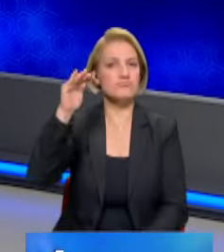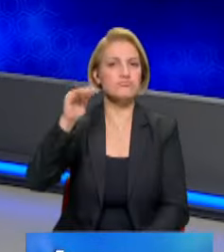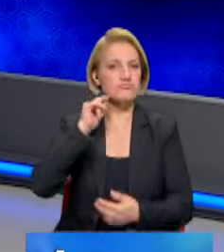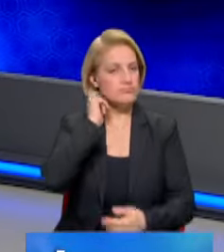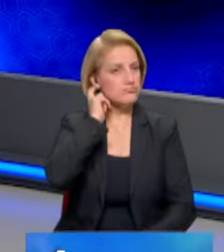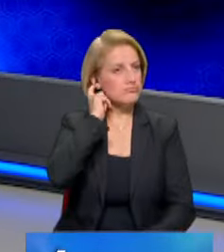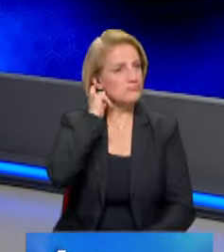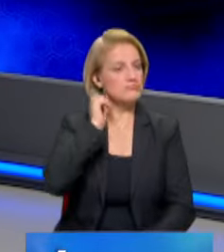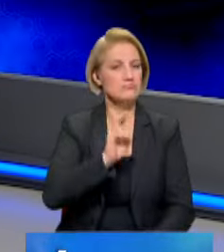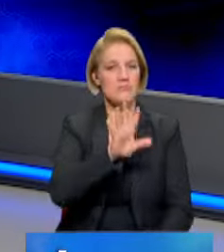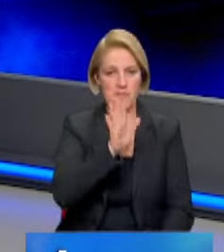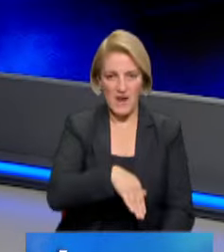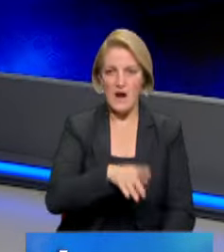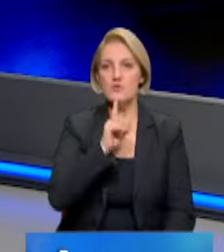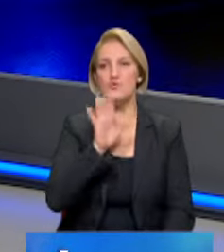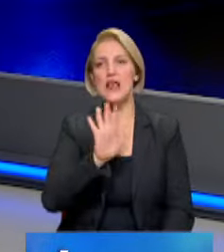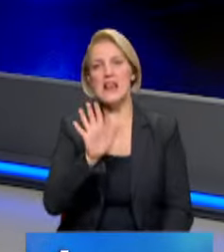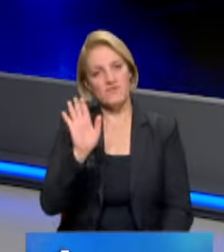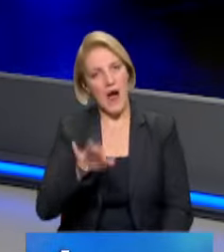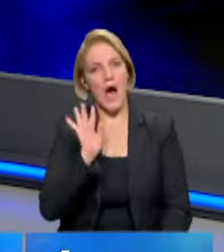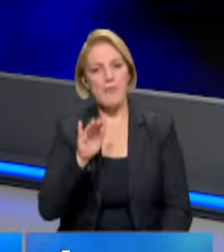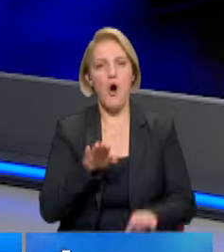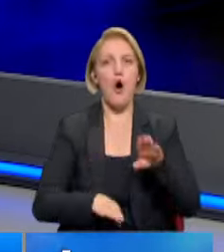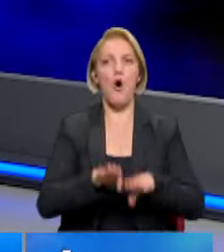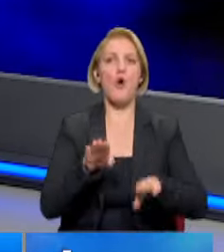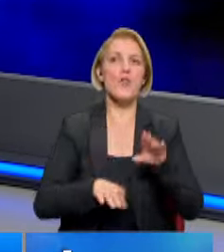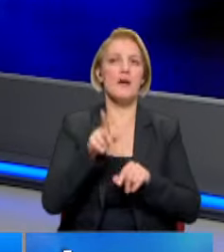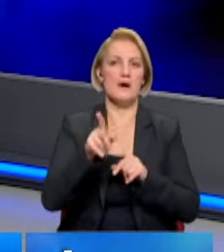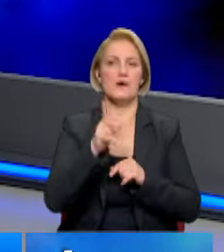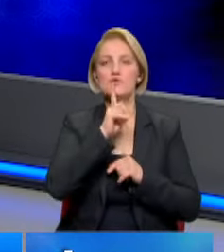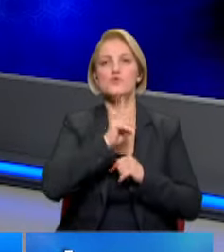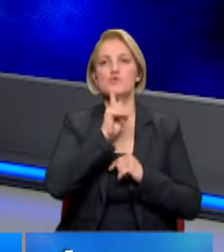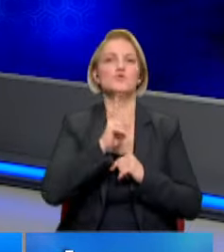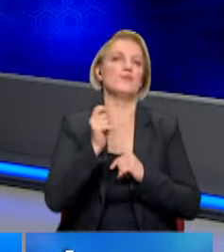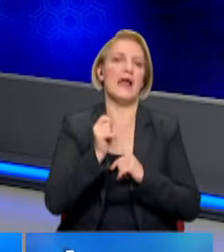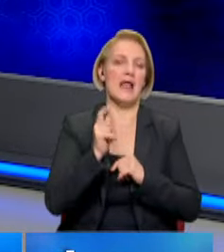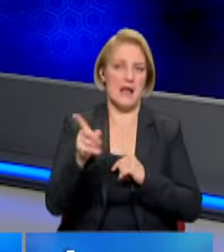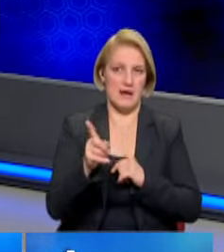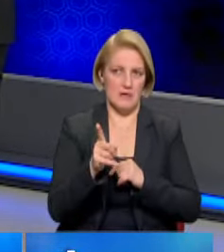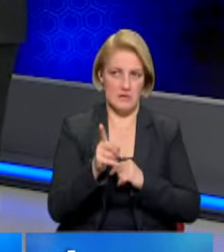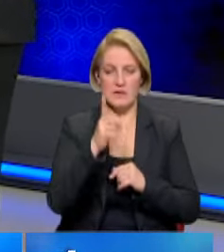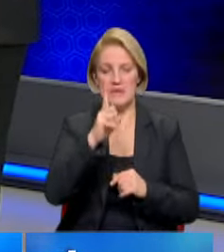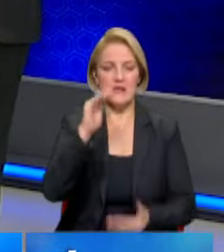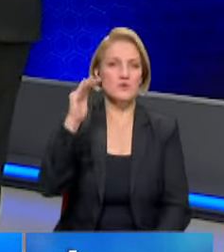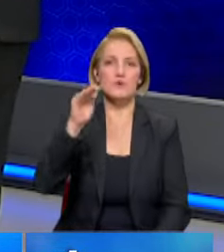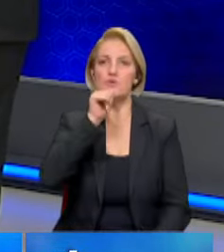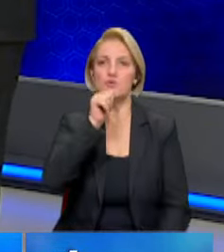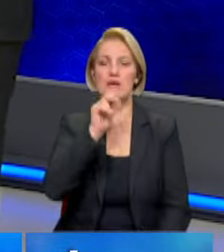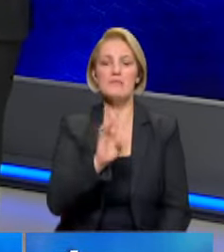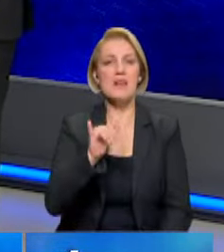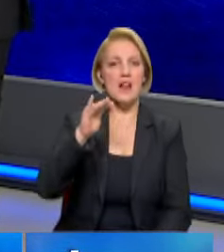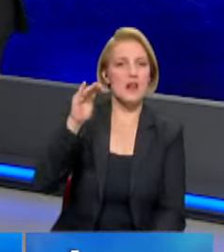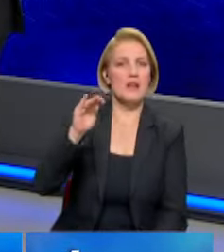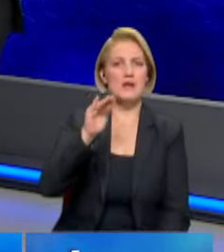arada 75 liraya da var, 150 liraya da var ama ortalama, hatta ortalamanın biraz da altı bir fiyatı biz burada baz aldık. 100 lira bir damacana su, 100